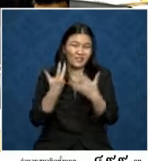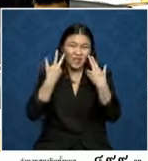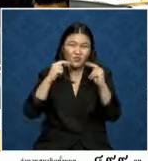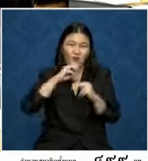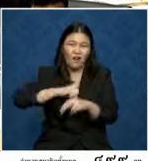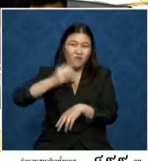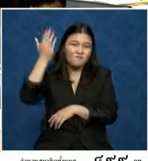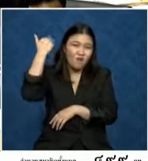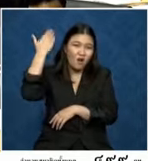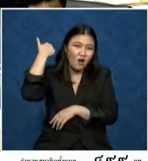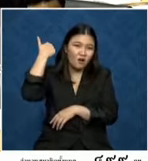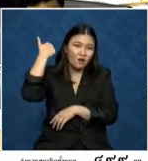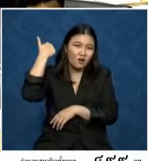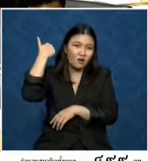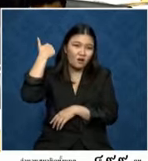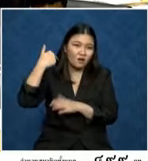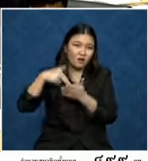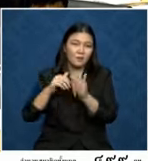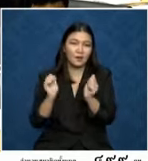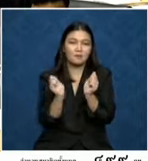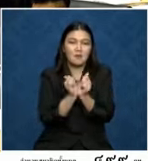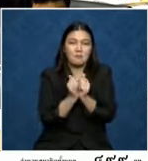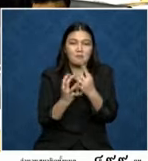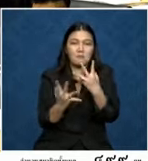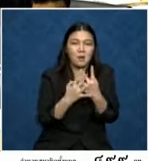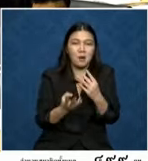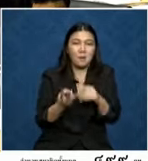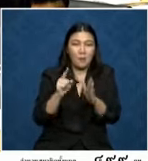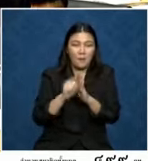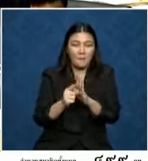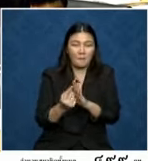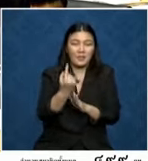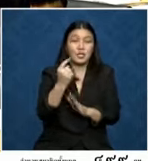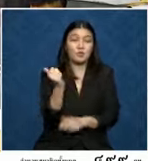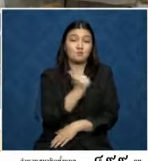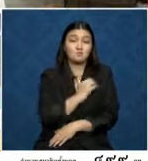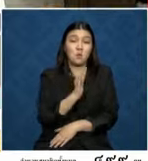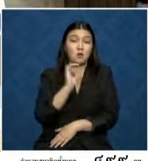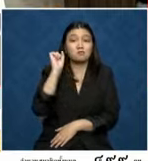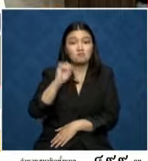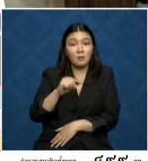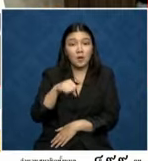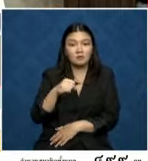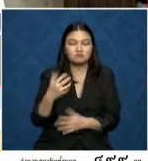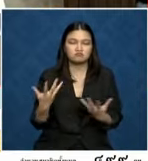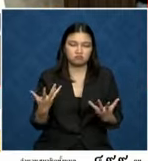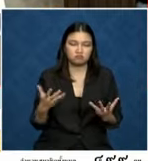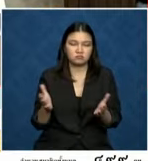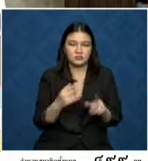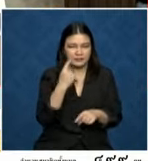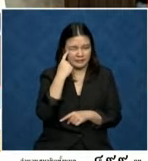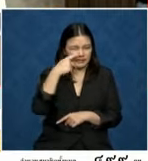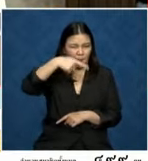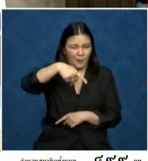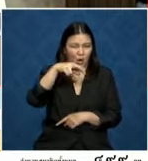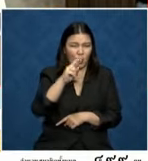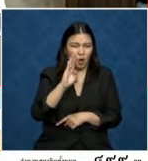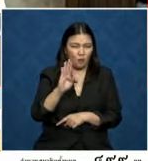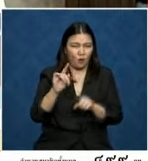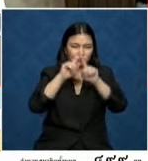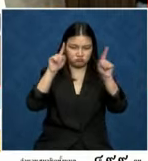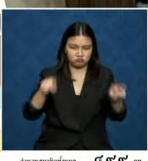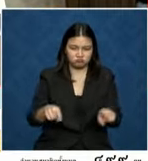ดคุกนาทีเดียวก็รับไม่ได้ใช่หรือไม่ครับการประกาศพรบฉบับนี้ซึ่งมีผลกับคู่